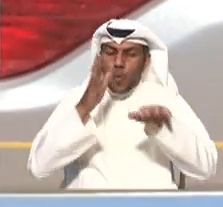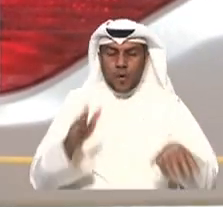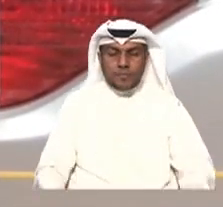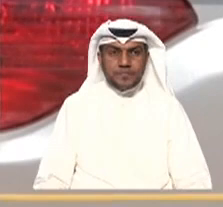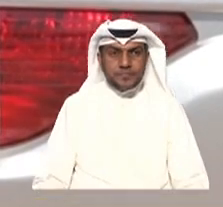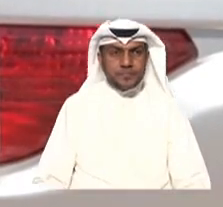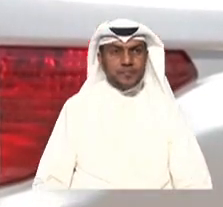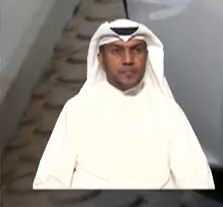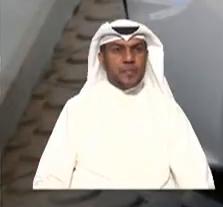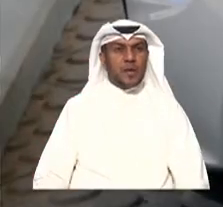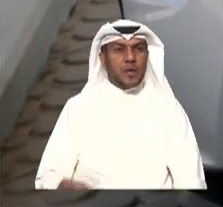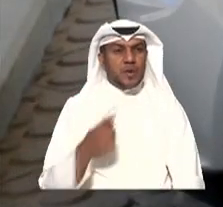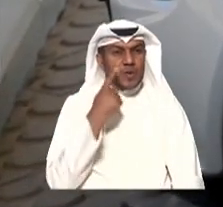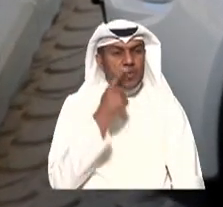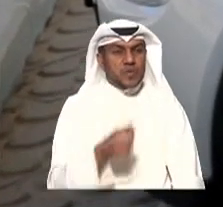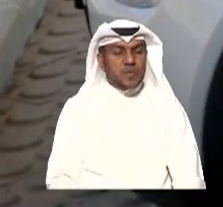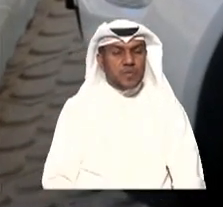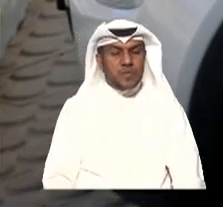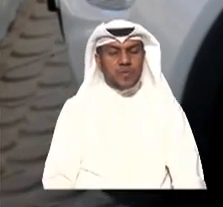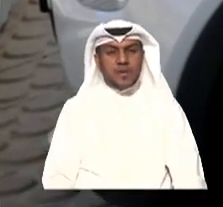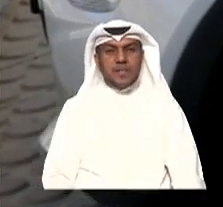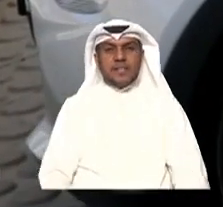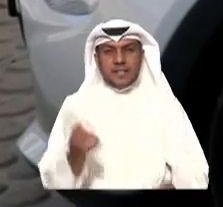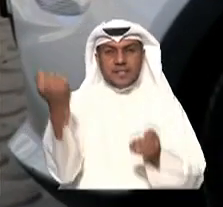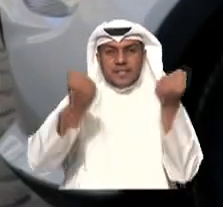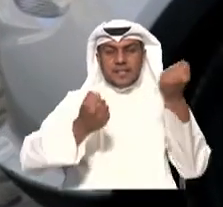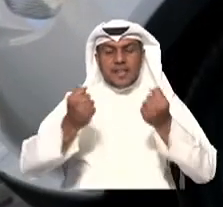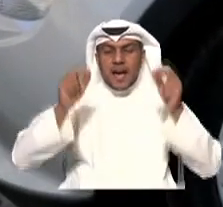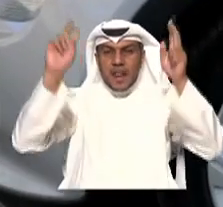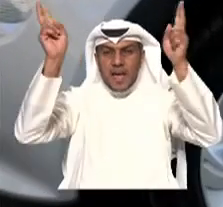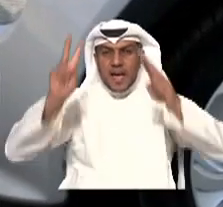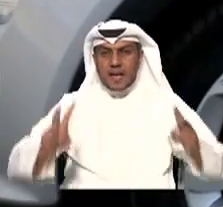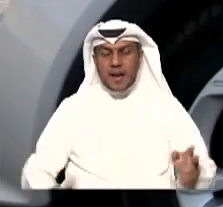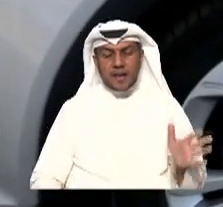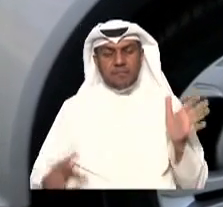توليه الدولة بشكل عام ومؤسساتها المختلفة على وجه الخصوص